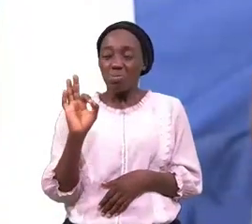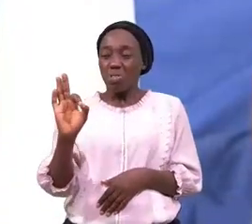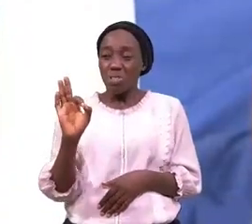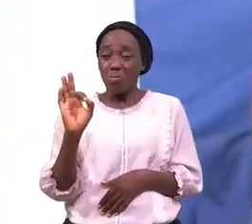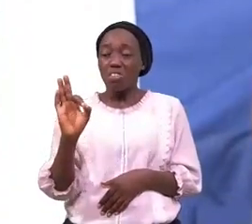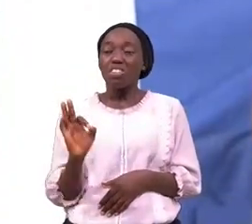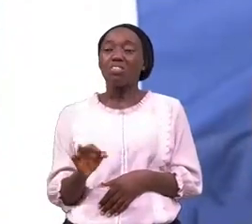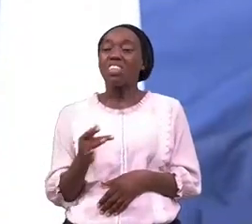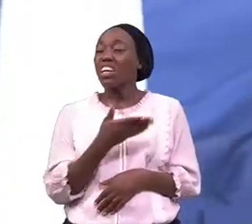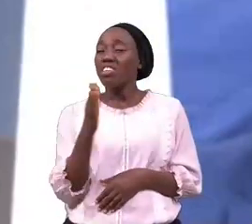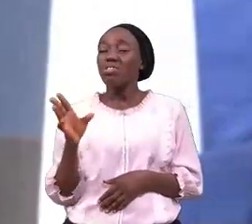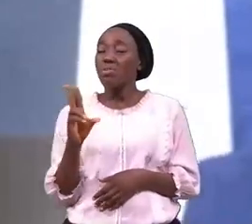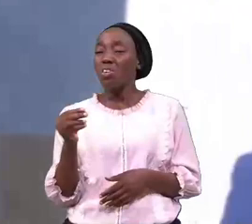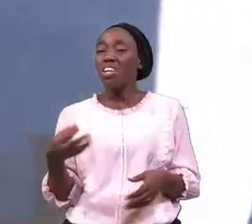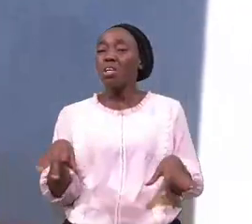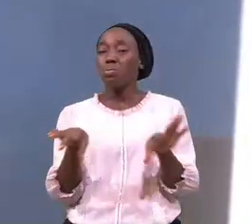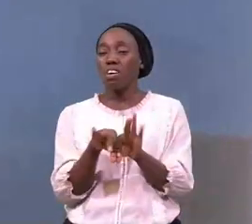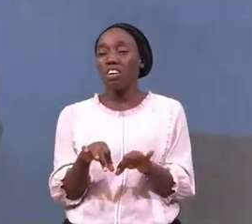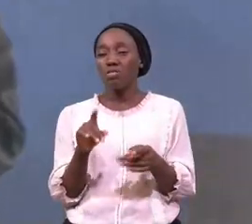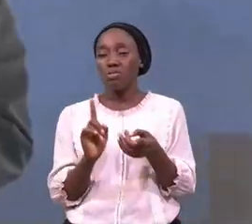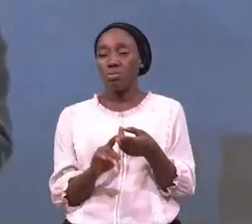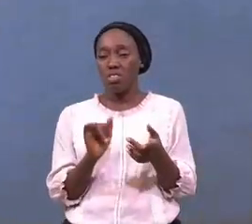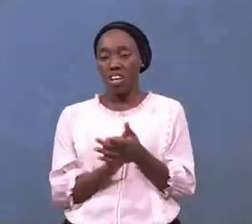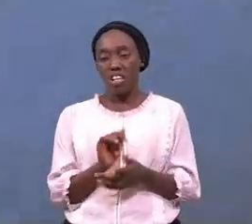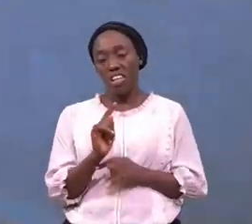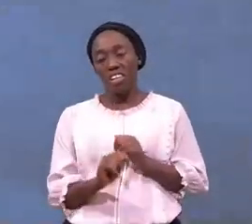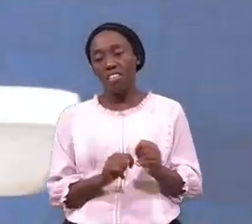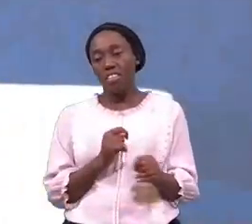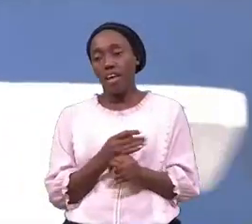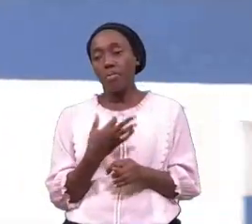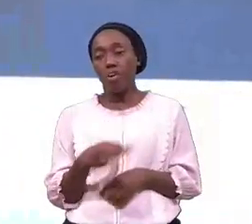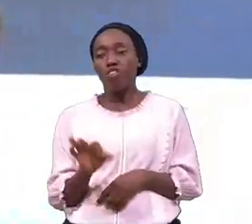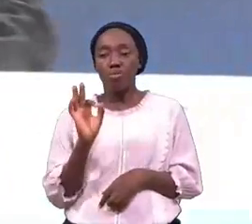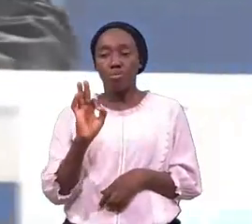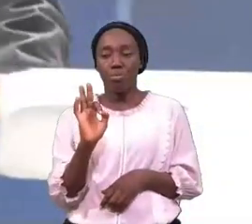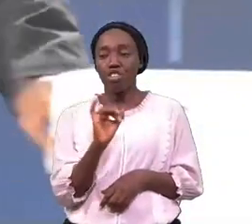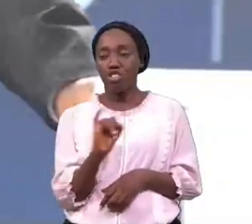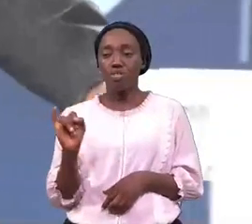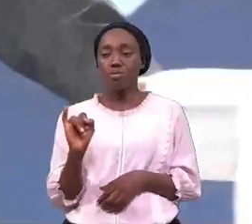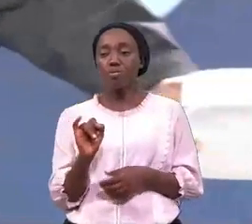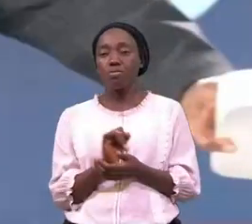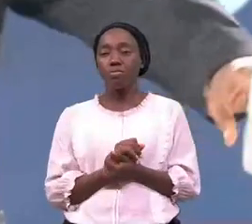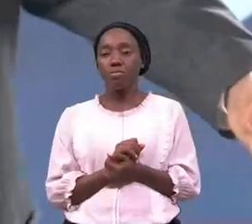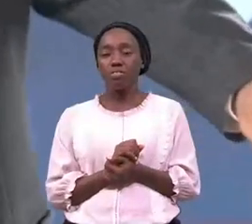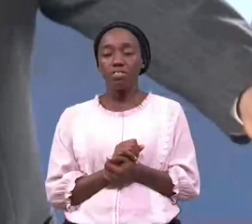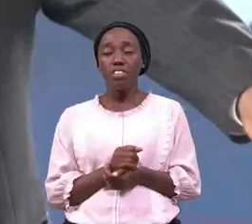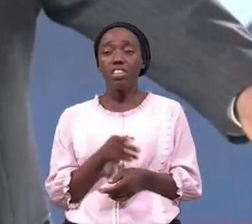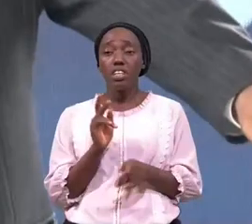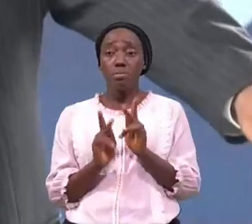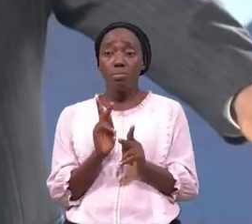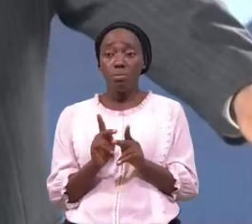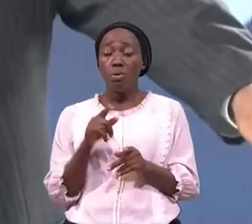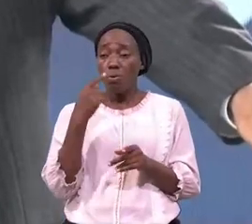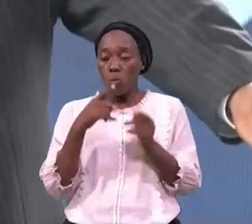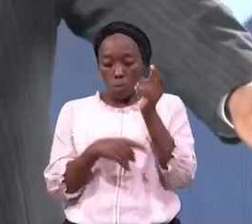il y a des gens qui suivent leurs domestiques à la maison, qui viennent prêcher. Laissez-moi prêcher, je vais prêcher. Il n'y a pas de valeur dans cette prédication. Il y a des gens qui